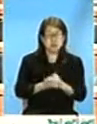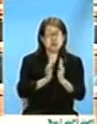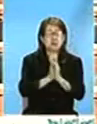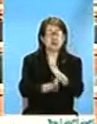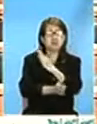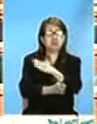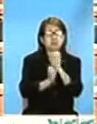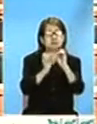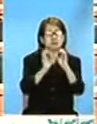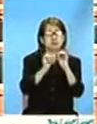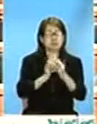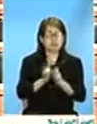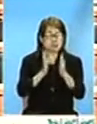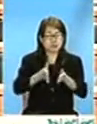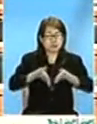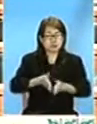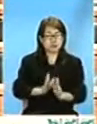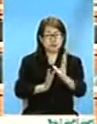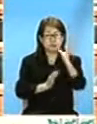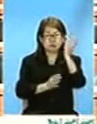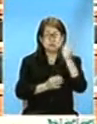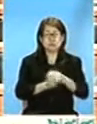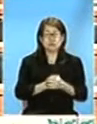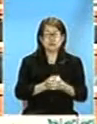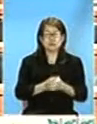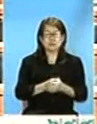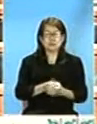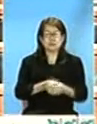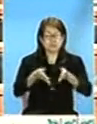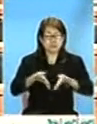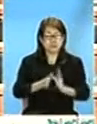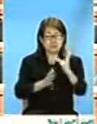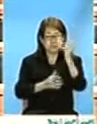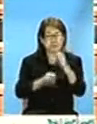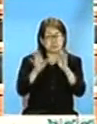จ้าเชื่อว่ามนุษย์นั้นเป็นสัตว์ประเส